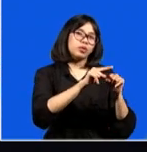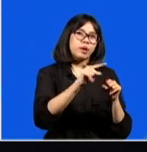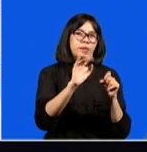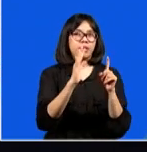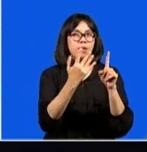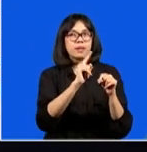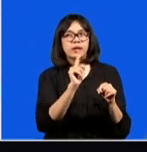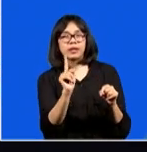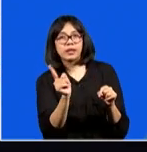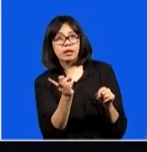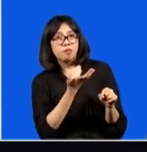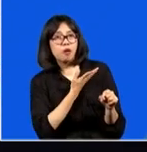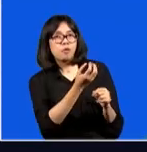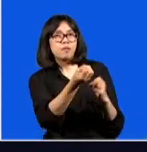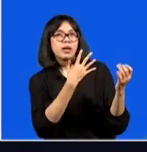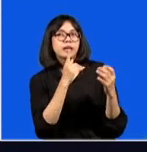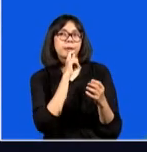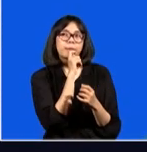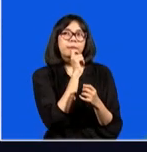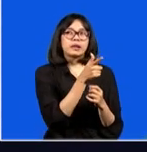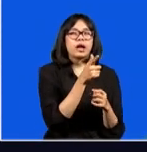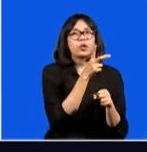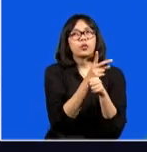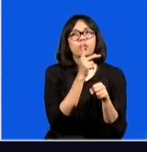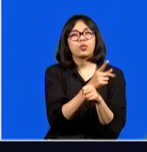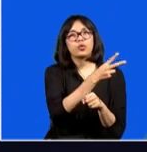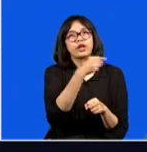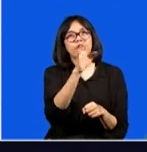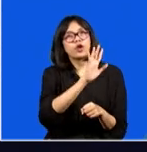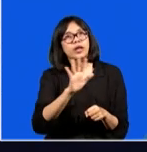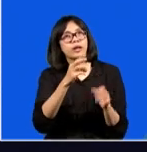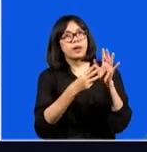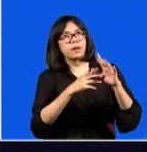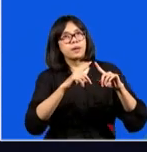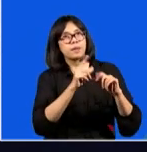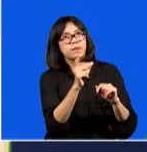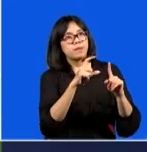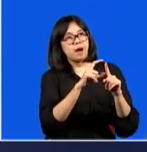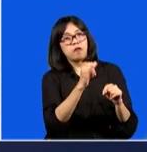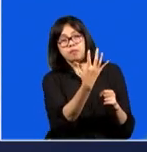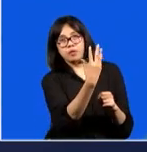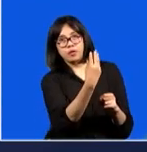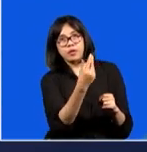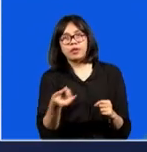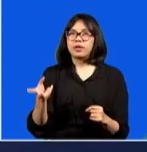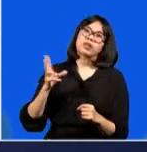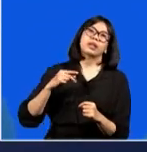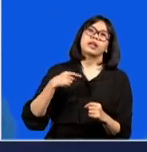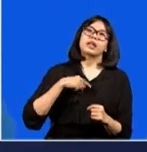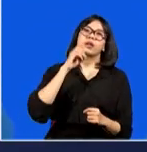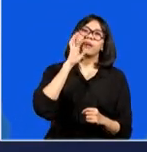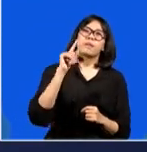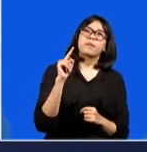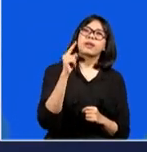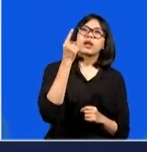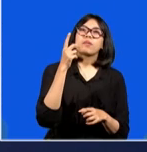mulai dari Mbak mau di pesan kepada para guru se-indonesia silahkan mulai dari Mbak Maudy Oke pertama-tama